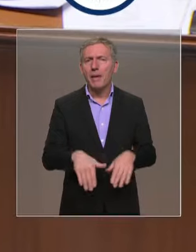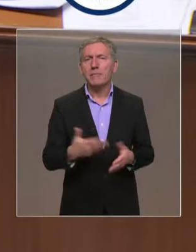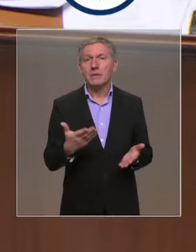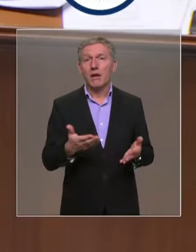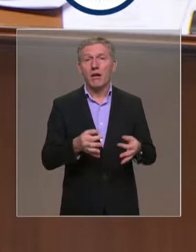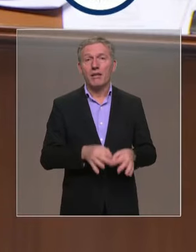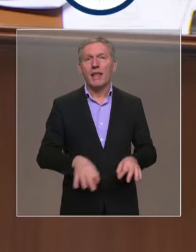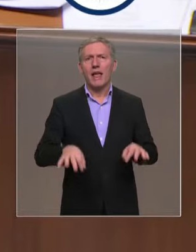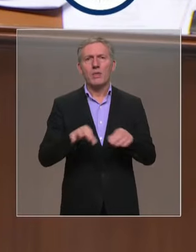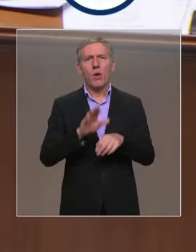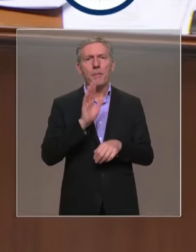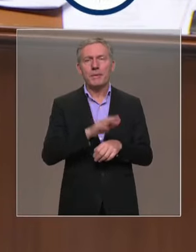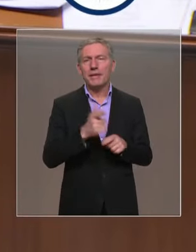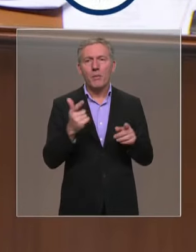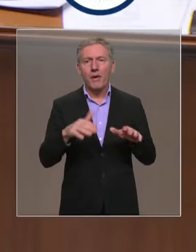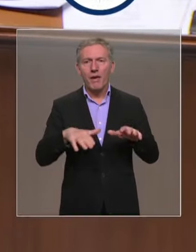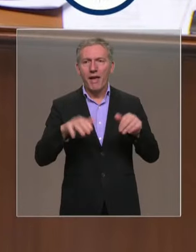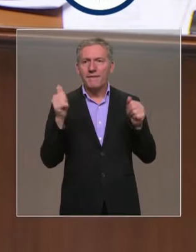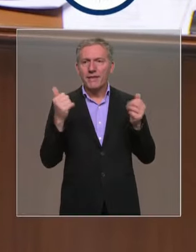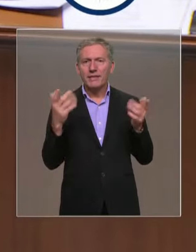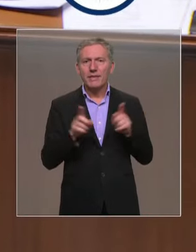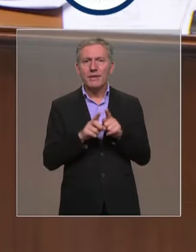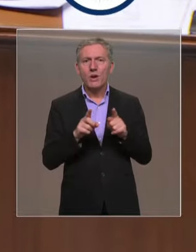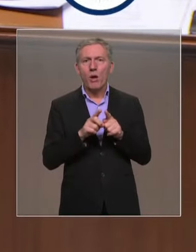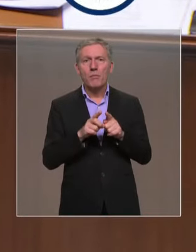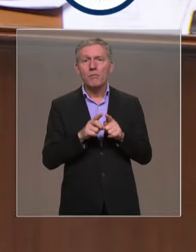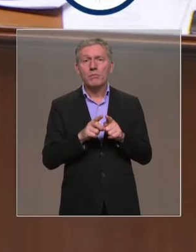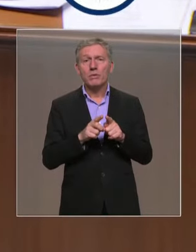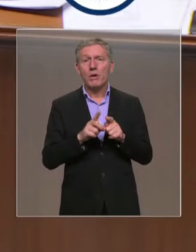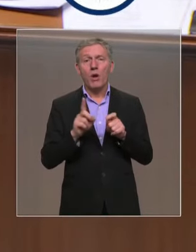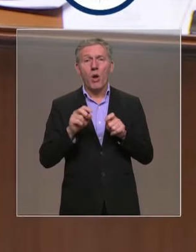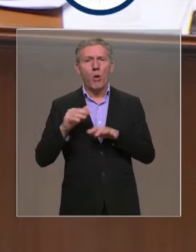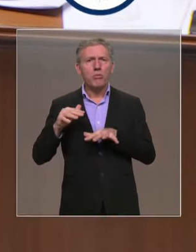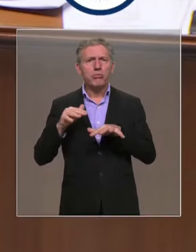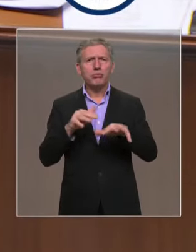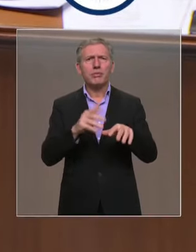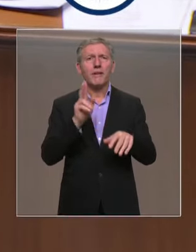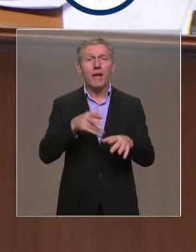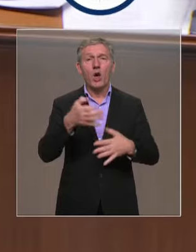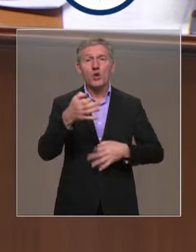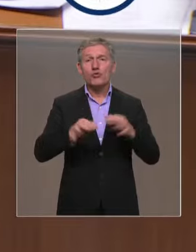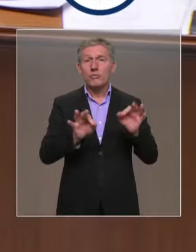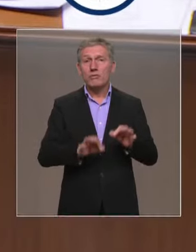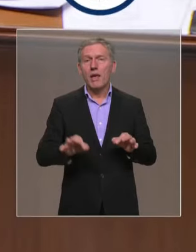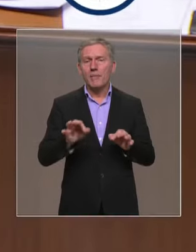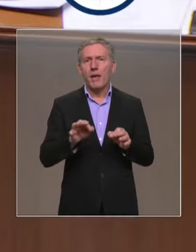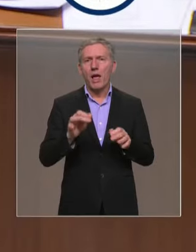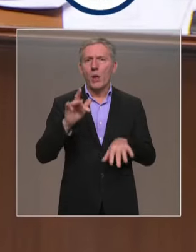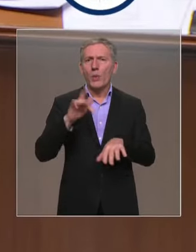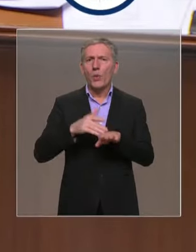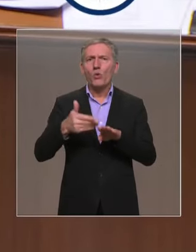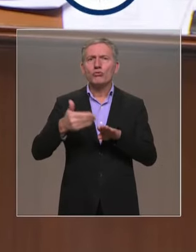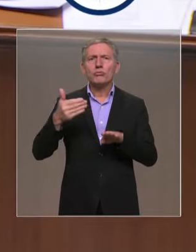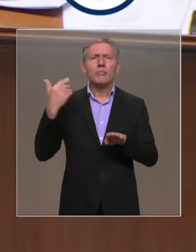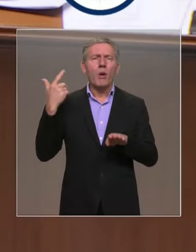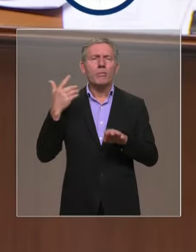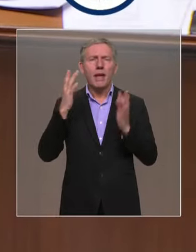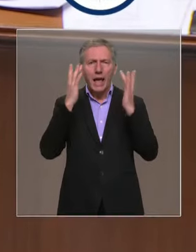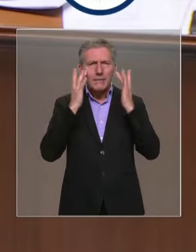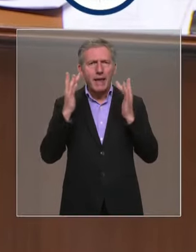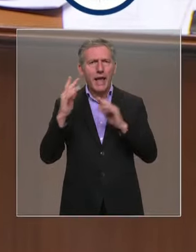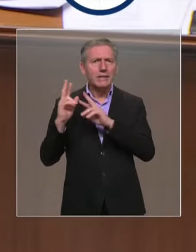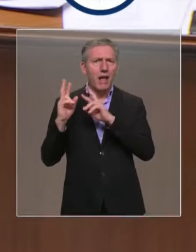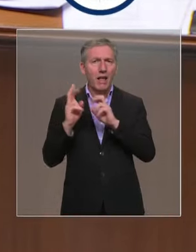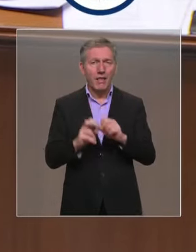consiste à éviter qu'on ait des formations d'embâcle. Je ne porte pas de jugement, je dis que dans le retour d'expérience que nous aurons à faire, on